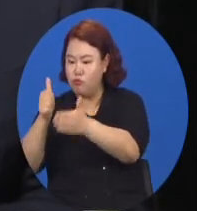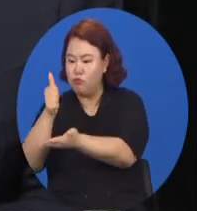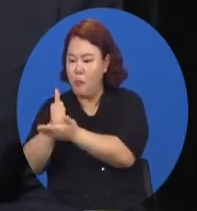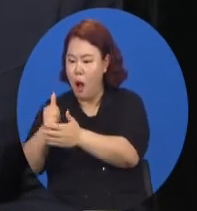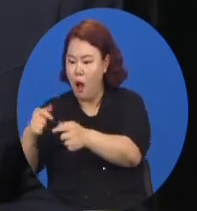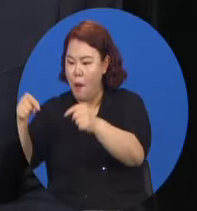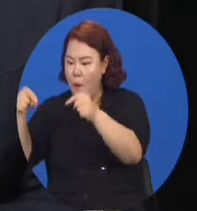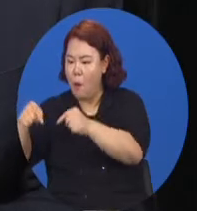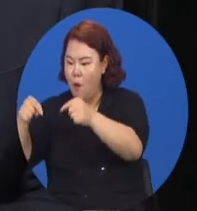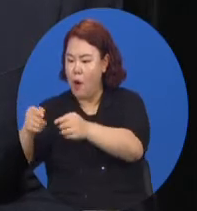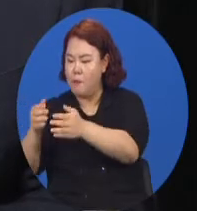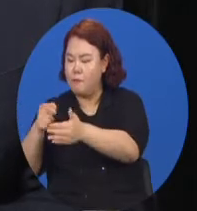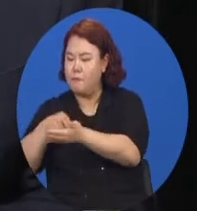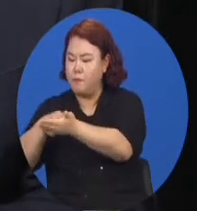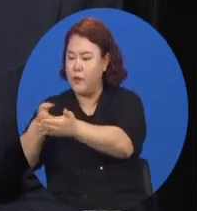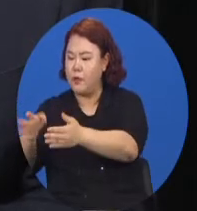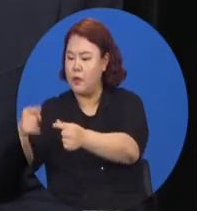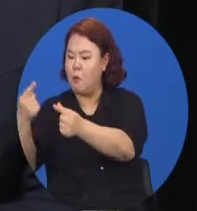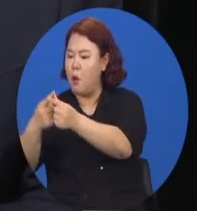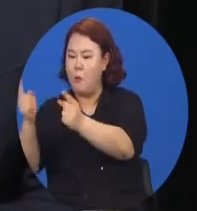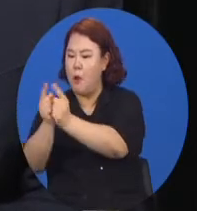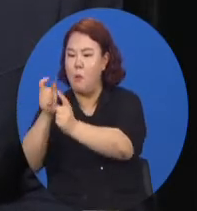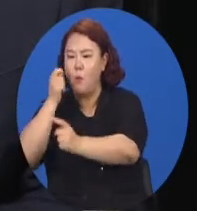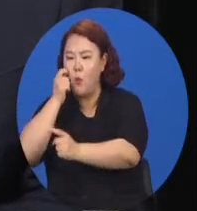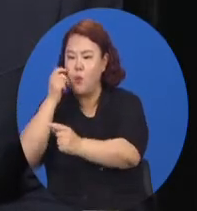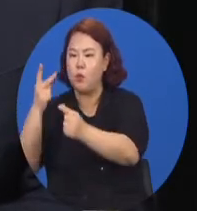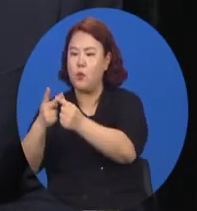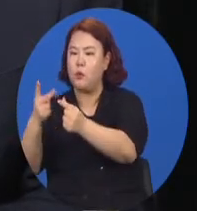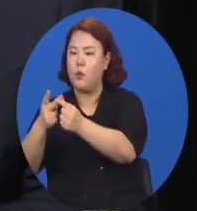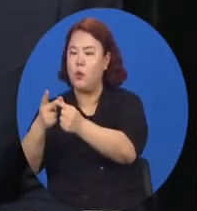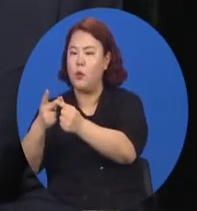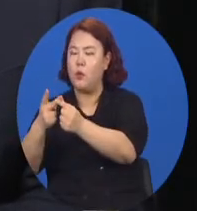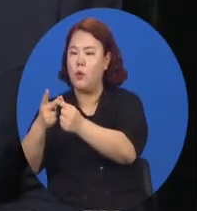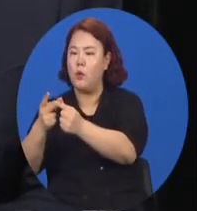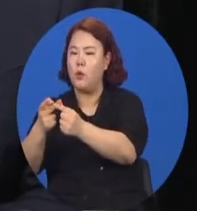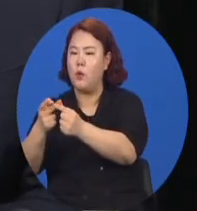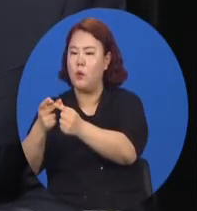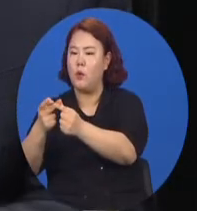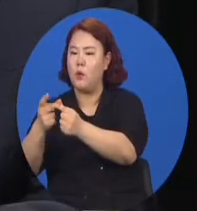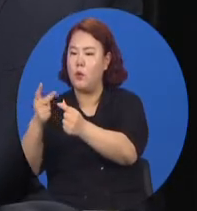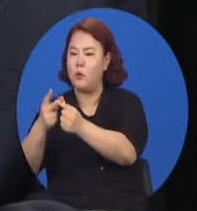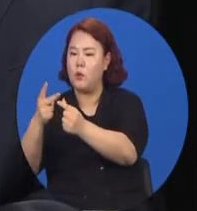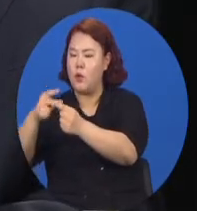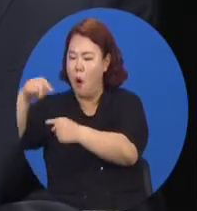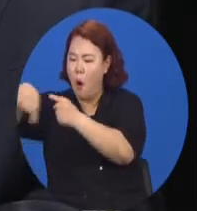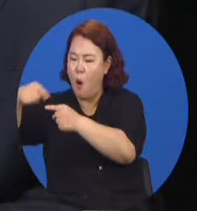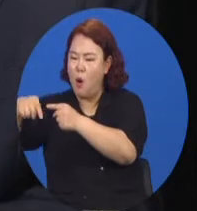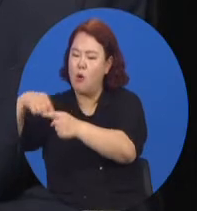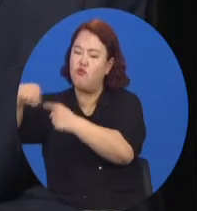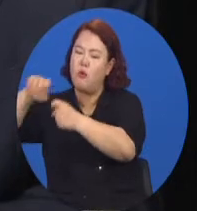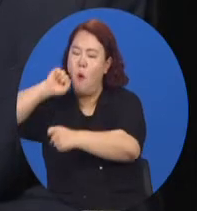신청했는데 첫 번에는 그 만나지 못하고 두 번째에 와서 경영난을 호소했더니